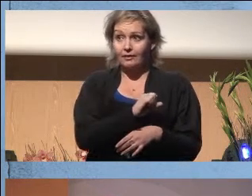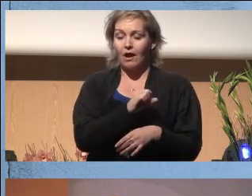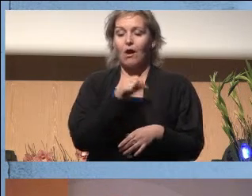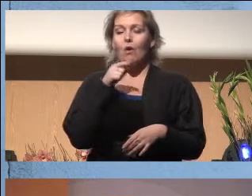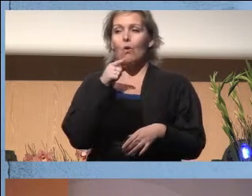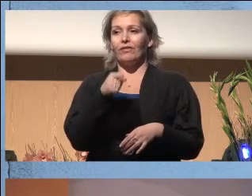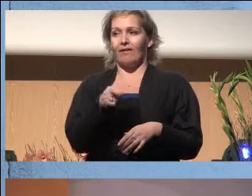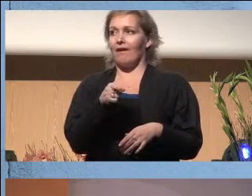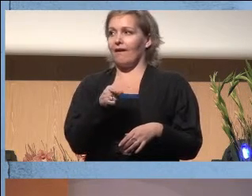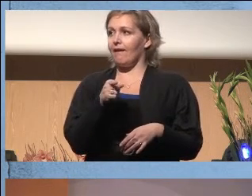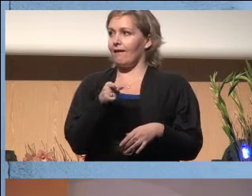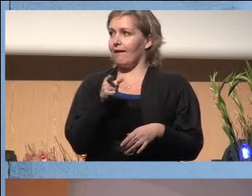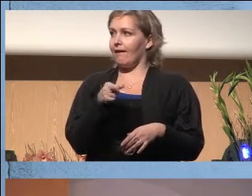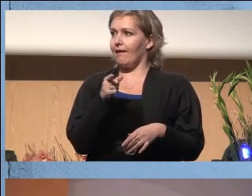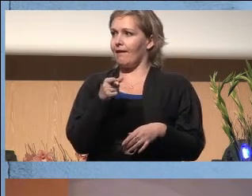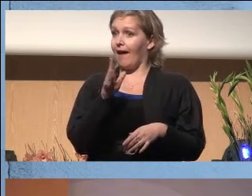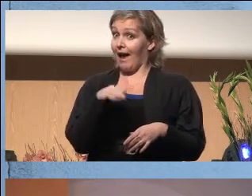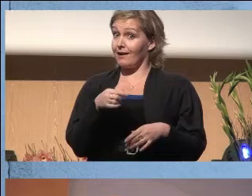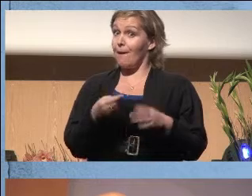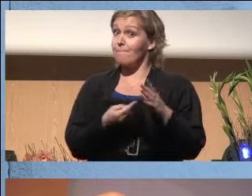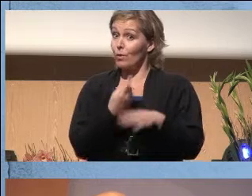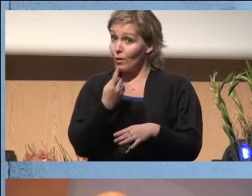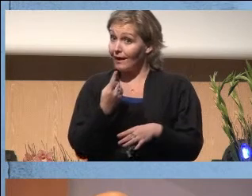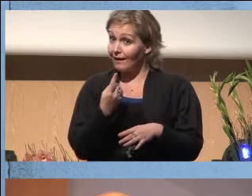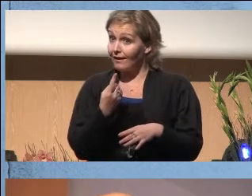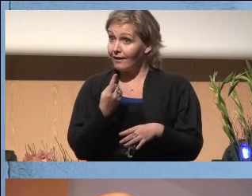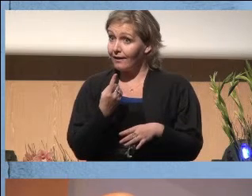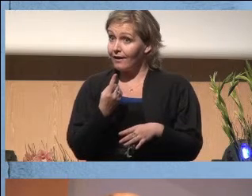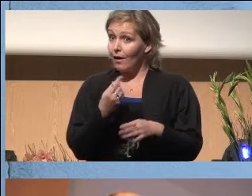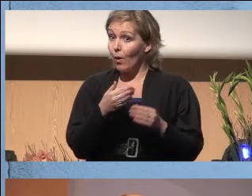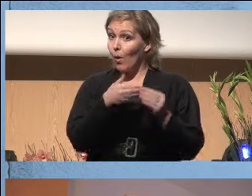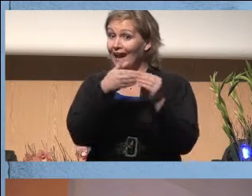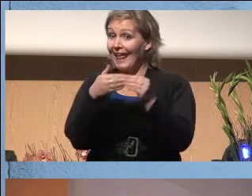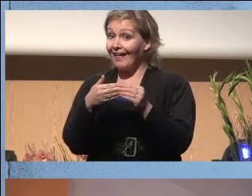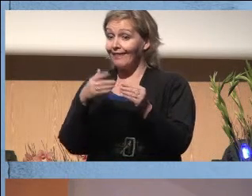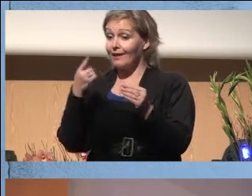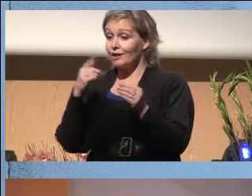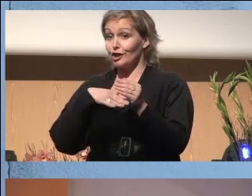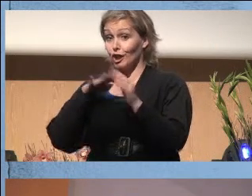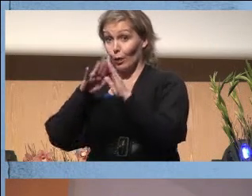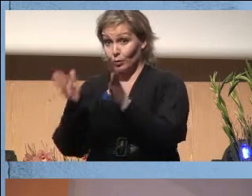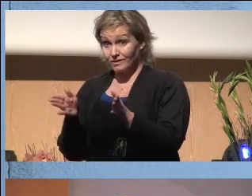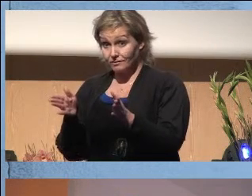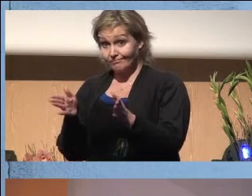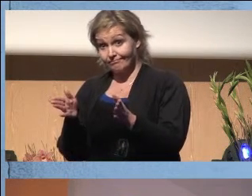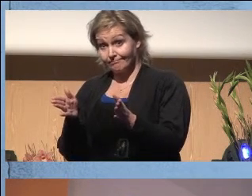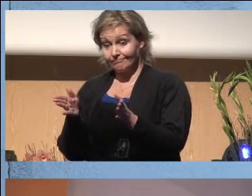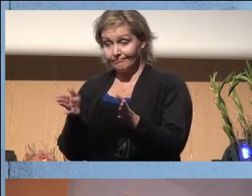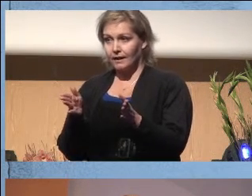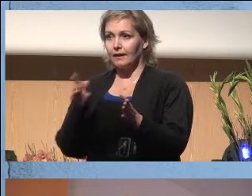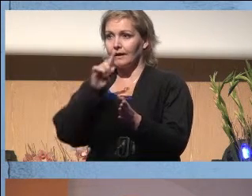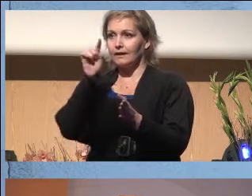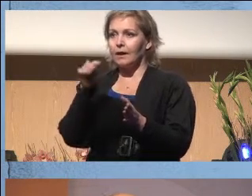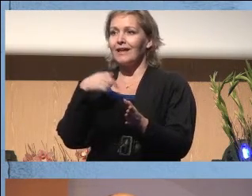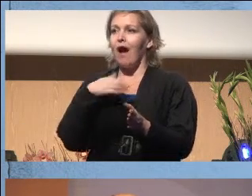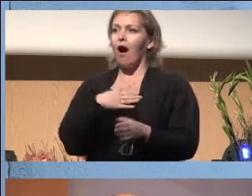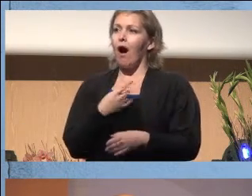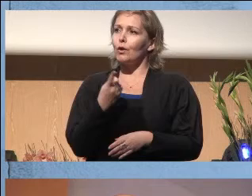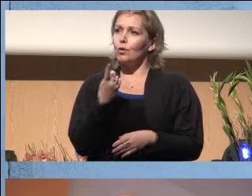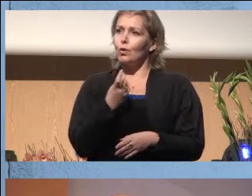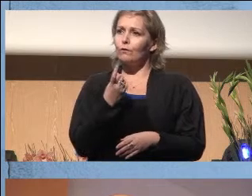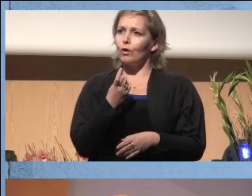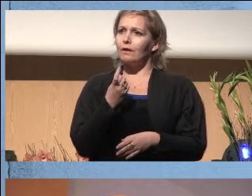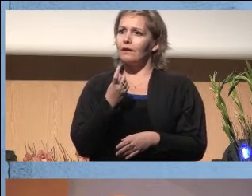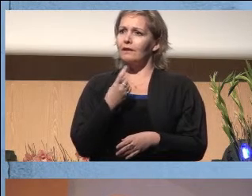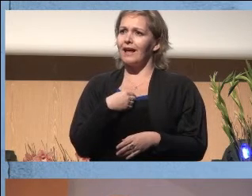det er det mulig å lede et sykehus. Og jeg har utfordret Jan Grunt